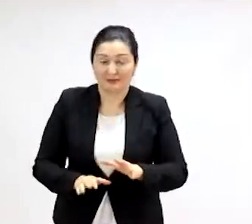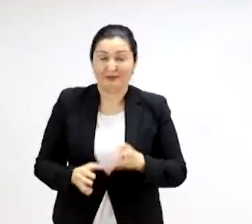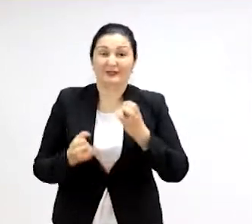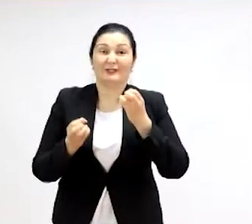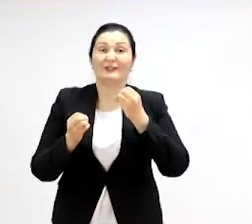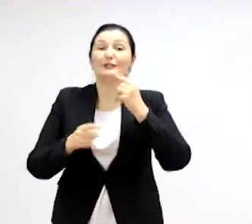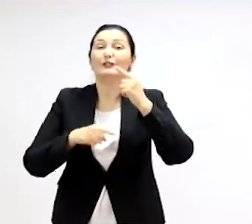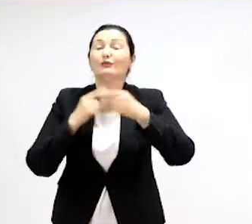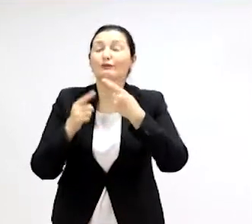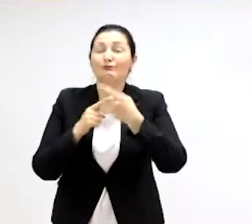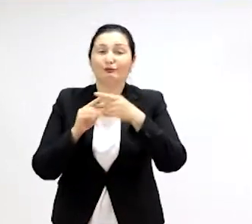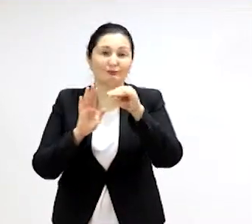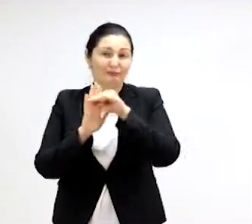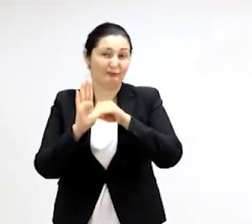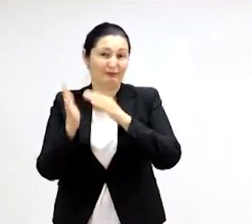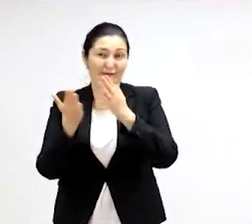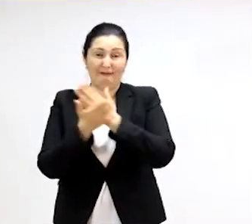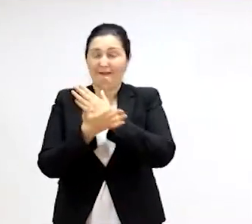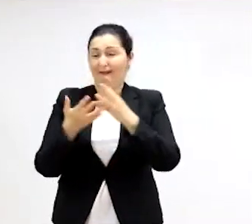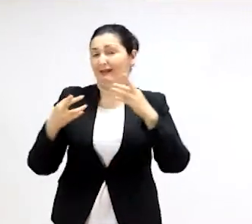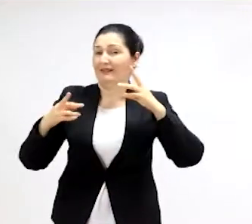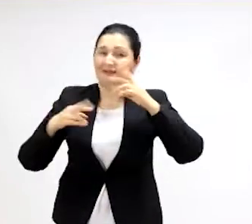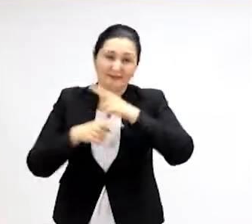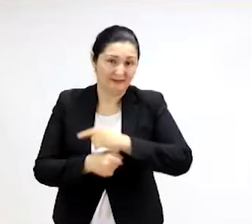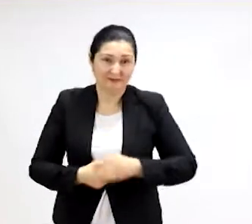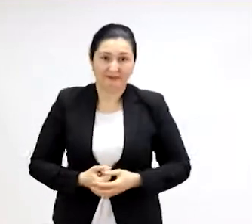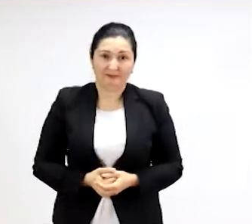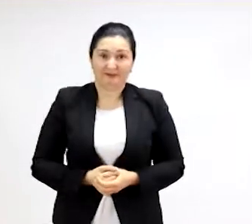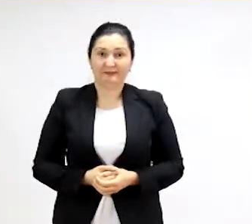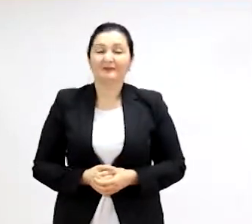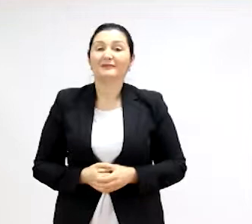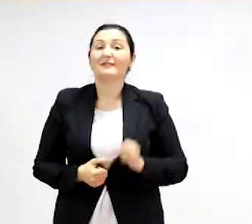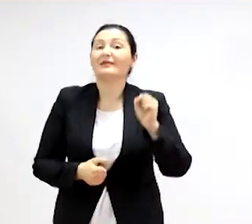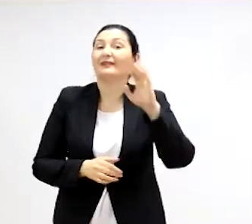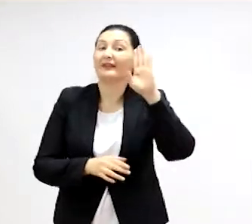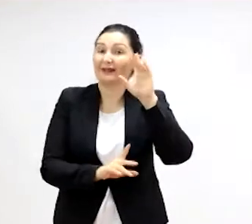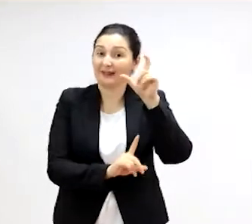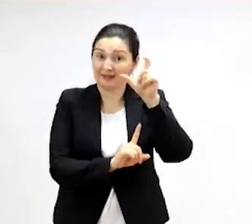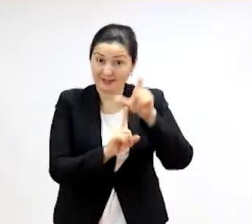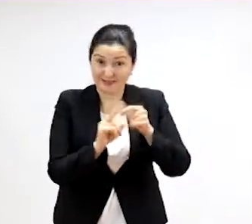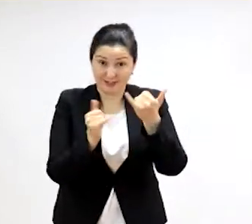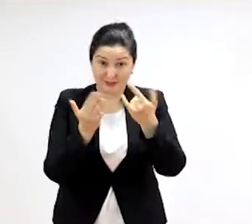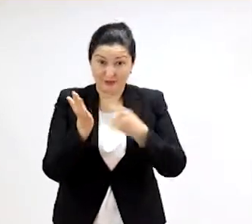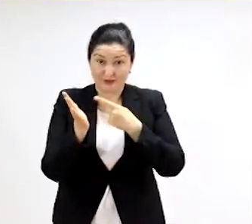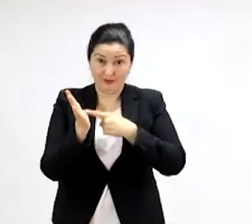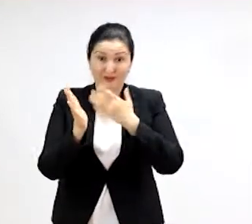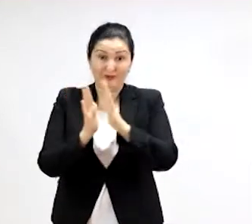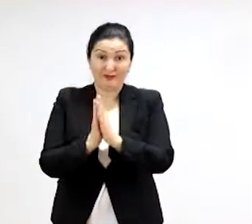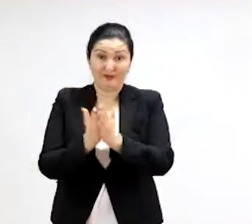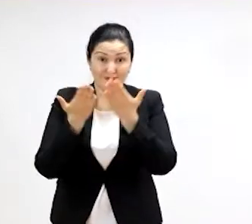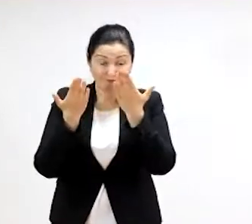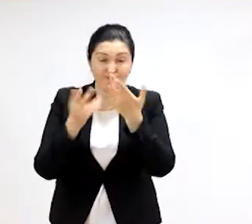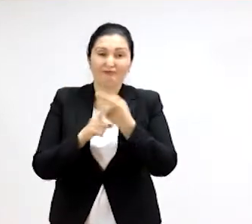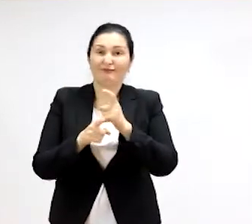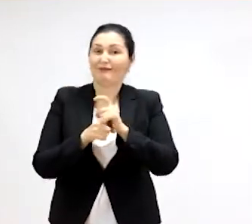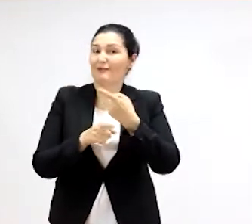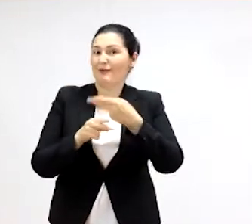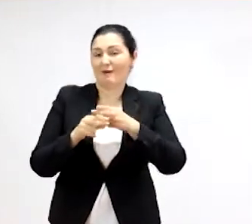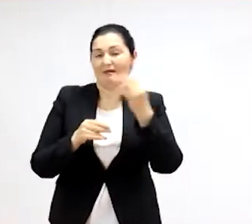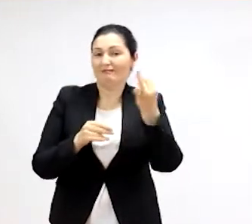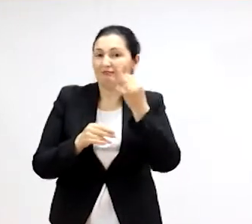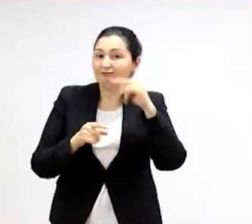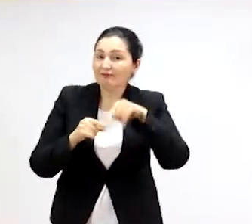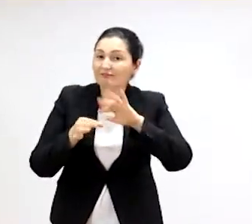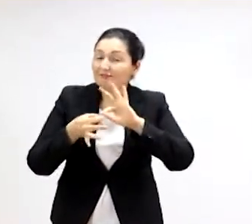тамоман реҷам вайрон шуд. Азиз ҷон, пас китобе имрӯз ки мехонем, хеле бо